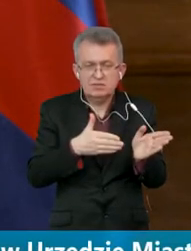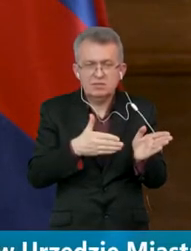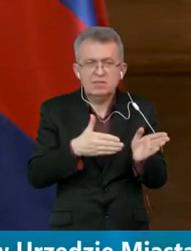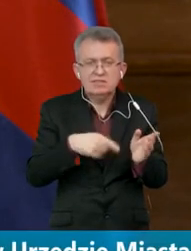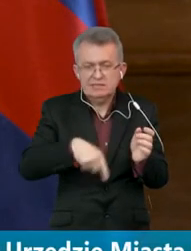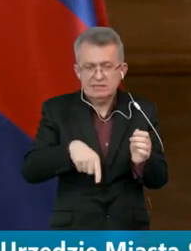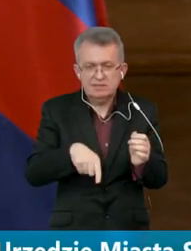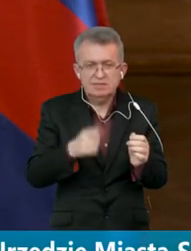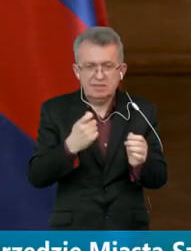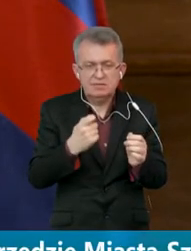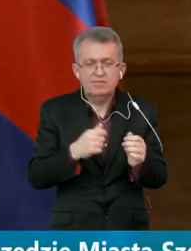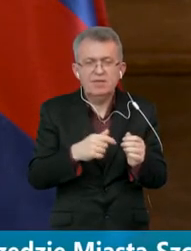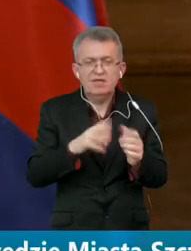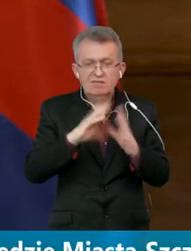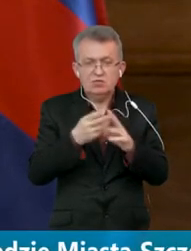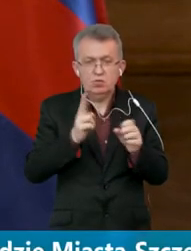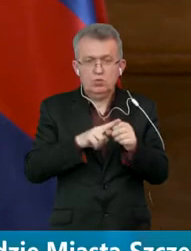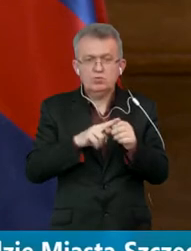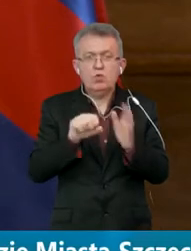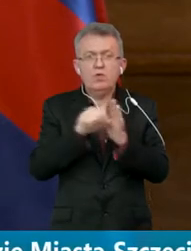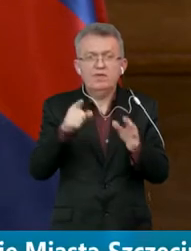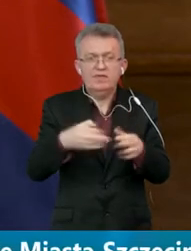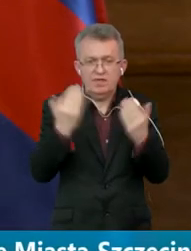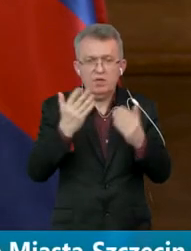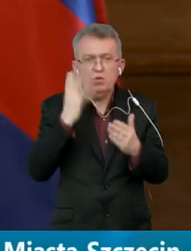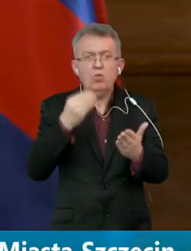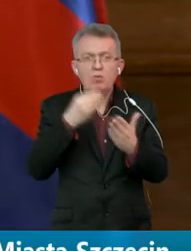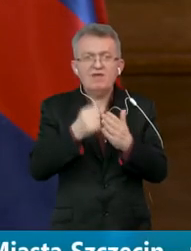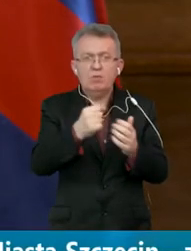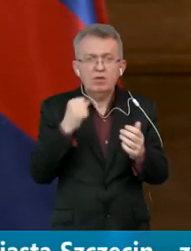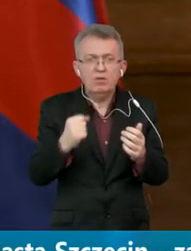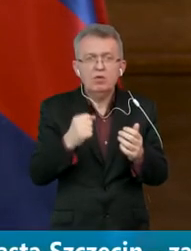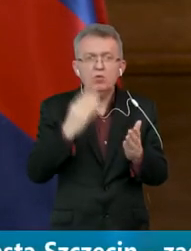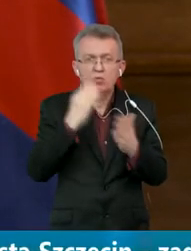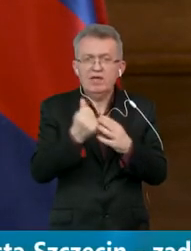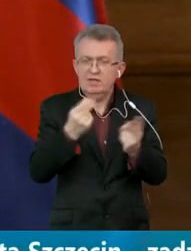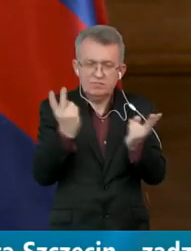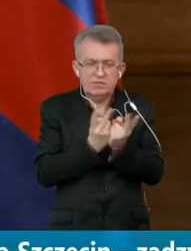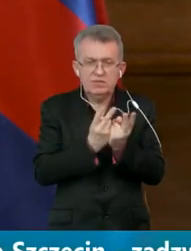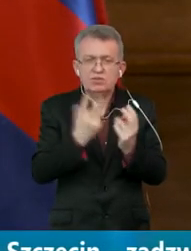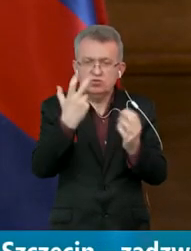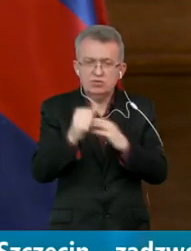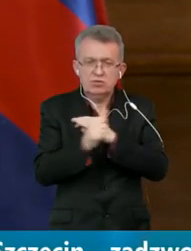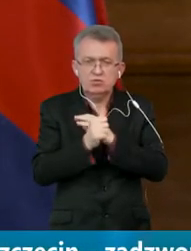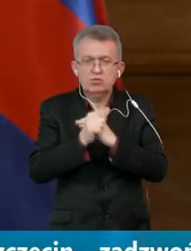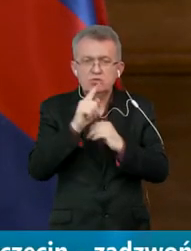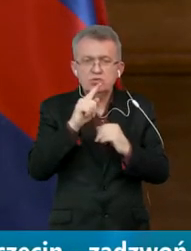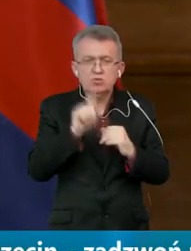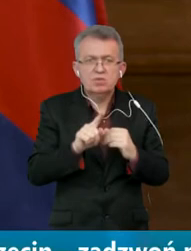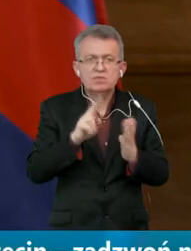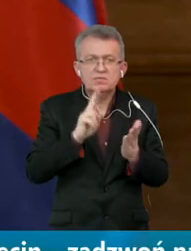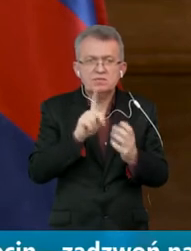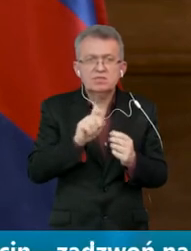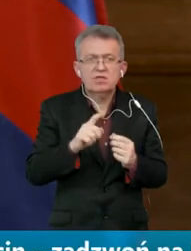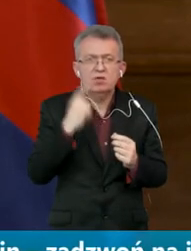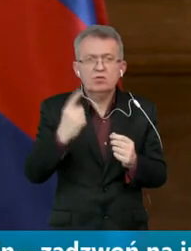chwilę. I wszyscy ci, którzy od tego dnia będą kupowali abonamenty, kupują je w jednej cenie, to jest 360 zł za